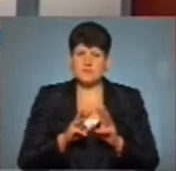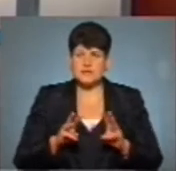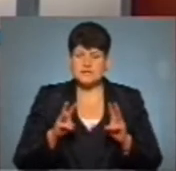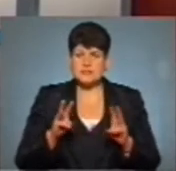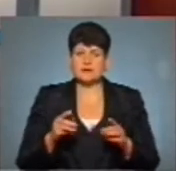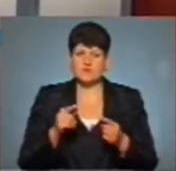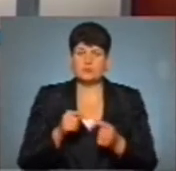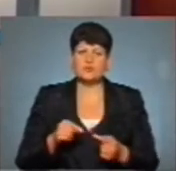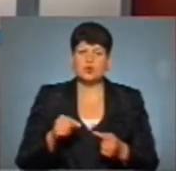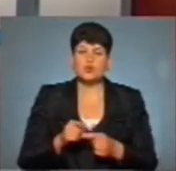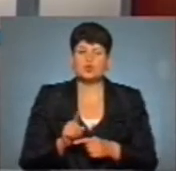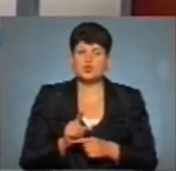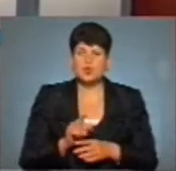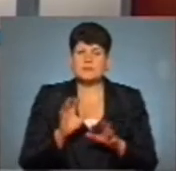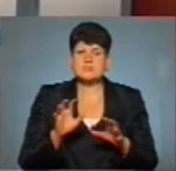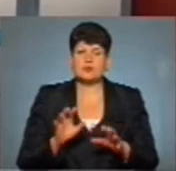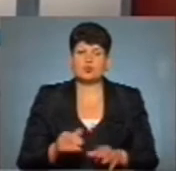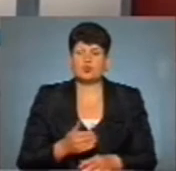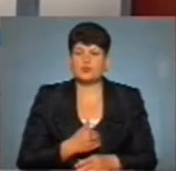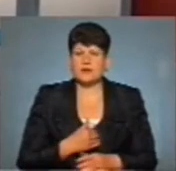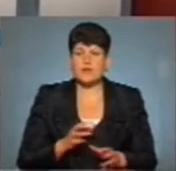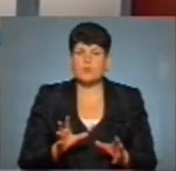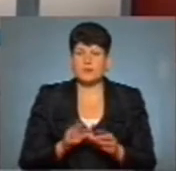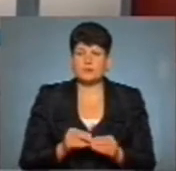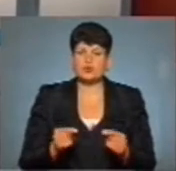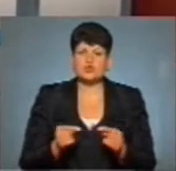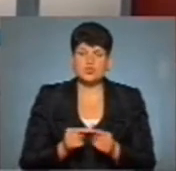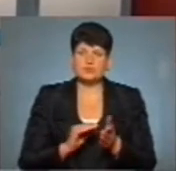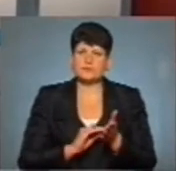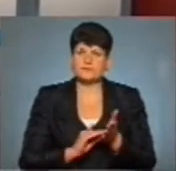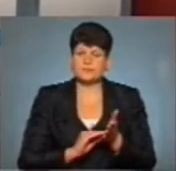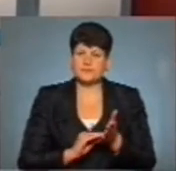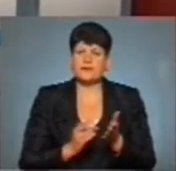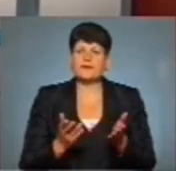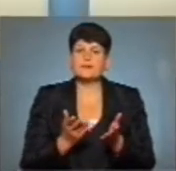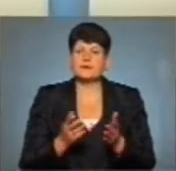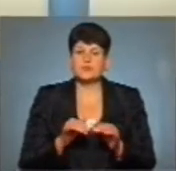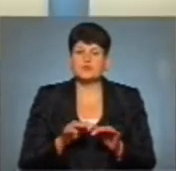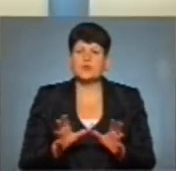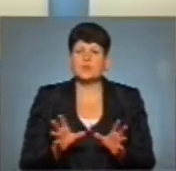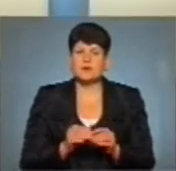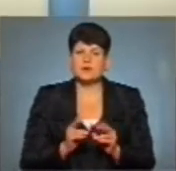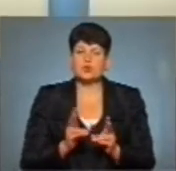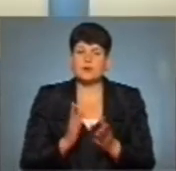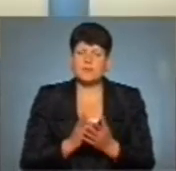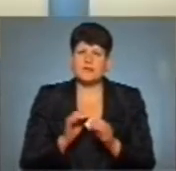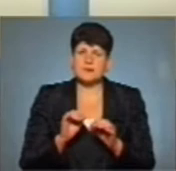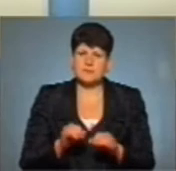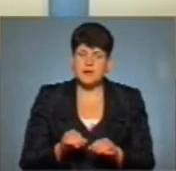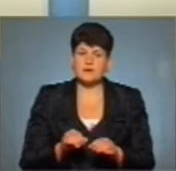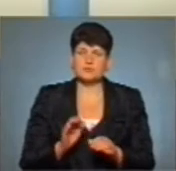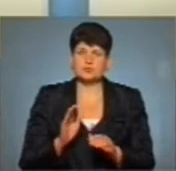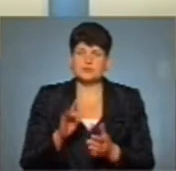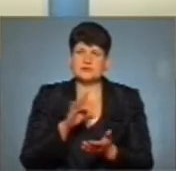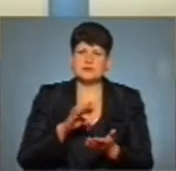до норм закону про добровільне об'єднання, чітко було виписано, які процедури об'єднання, хто має право ставати в першу чергу